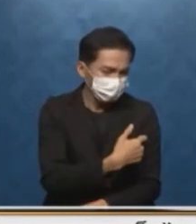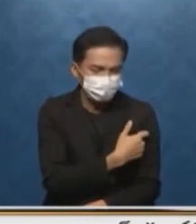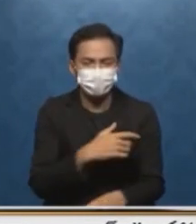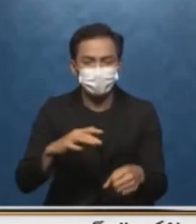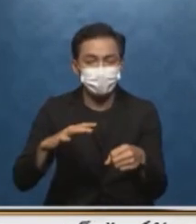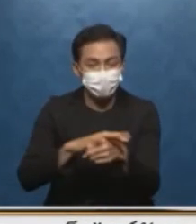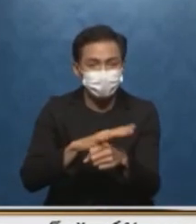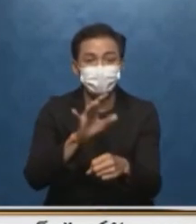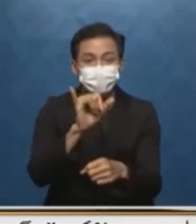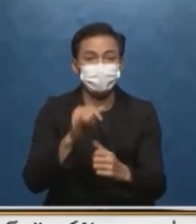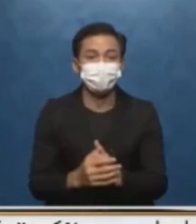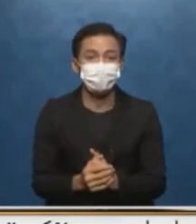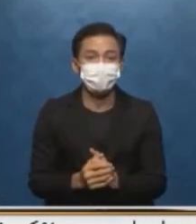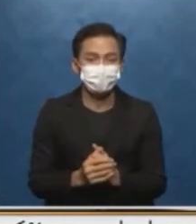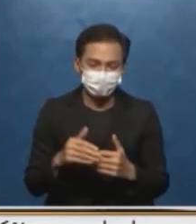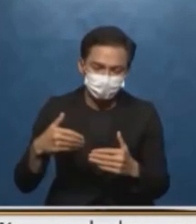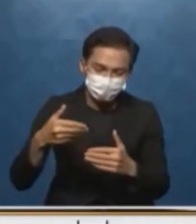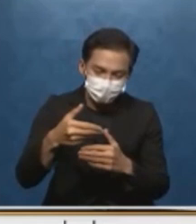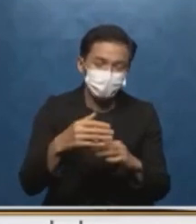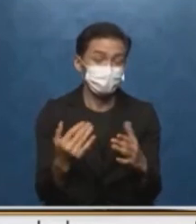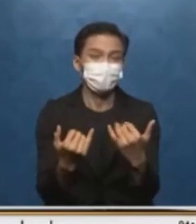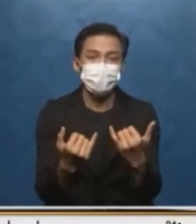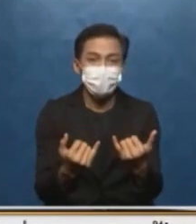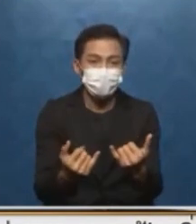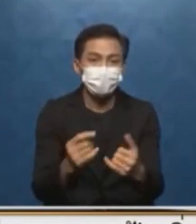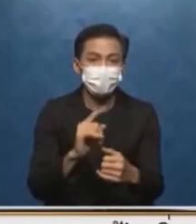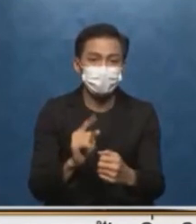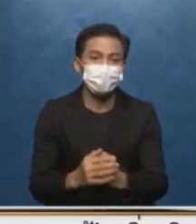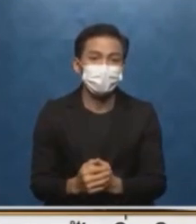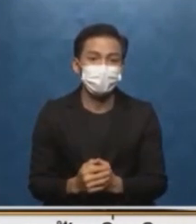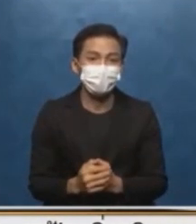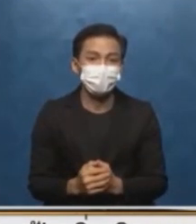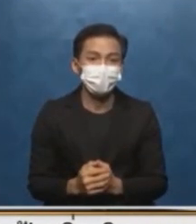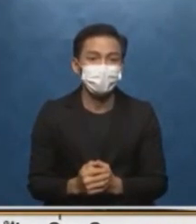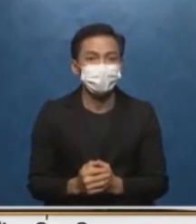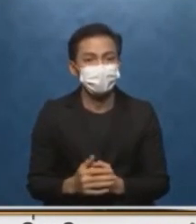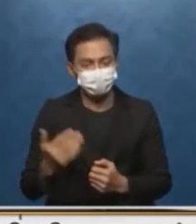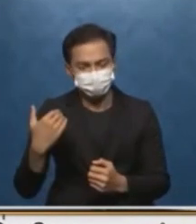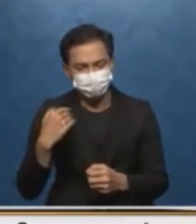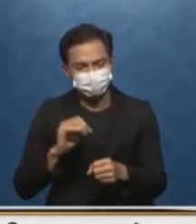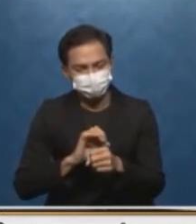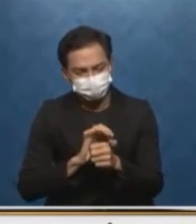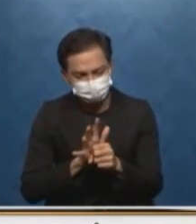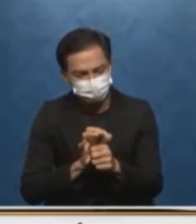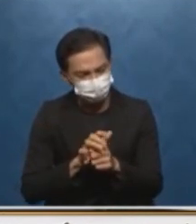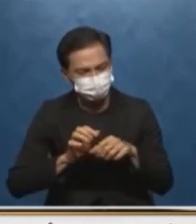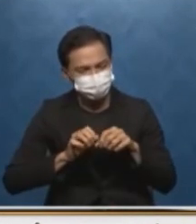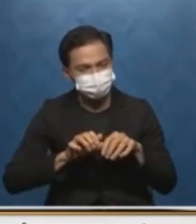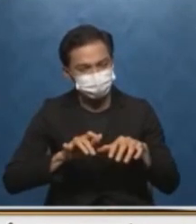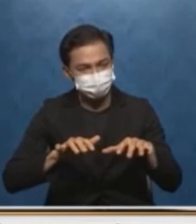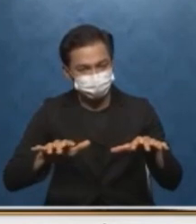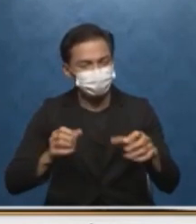จนกระทั่งวันนี้นะคะสถานการณ์ปัจจุบันมีการเกิดการระบาดระลอกครั้งใหญ่ที่สุดและ